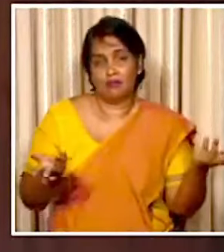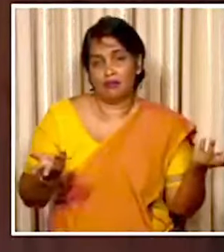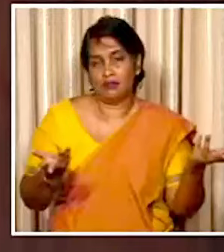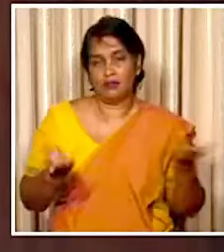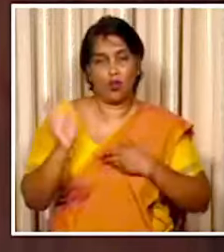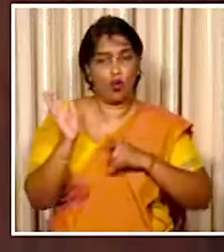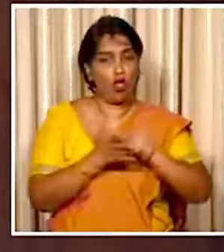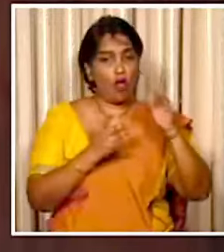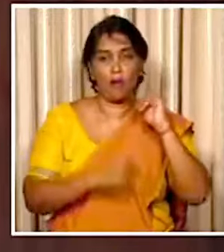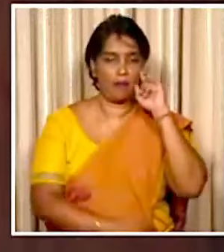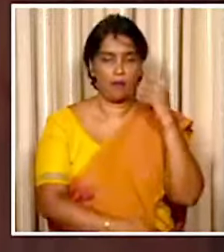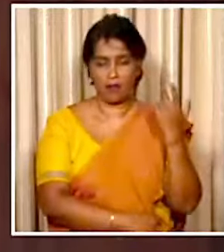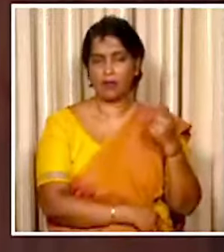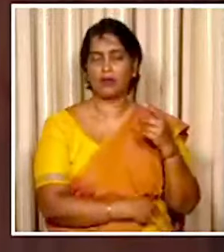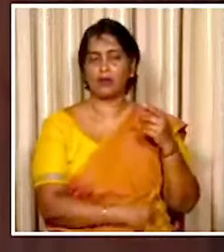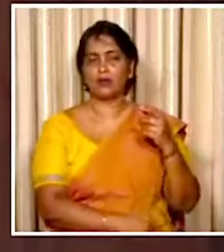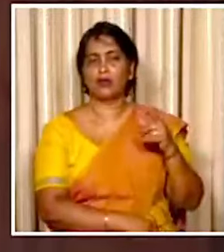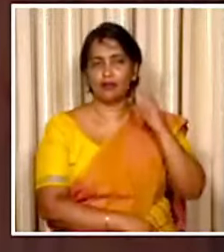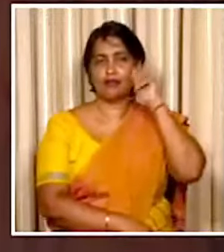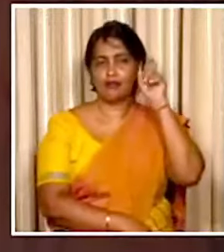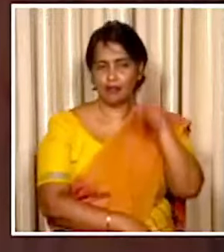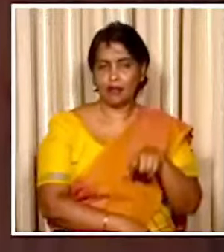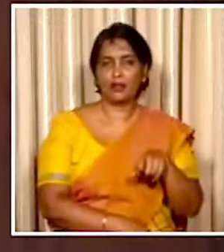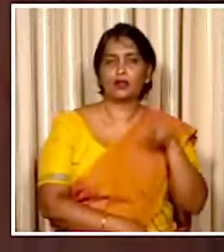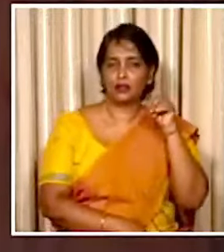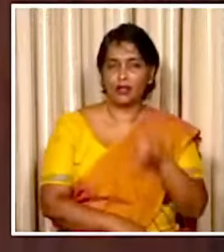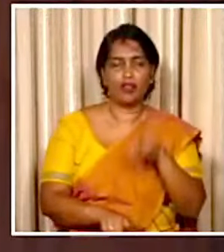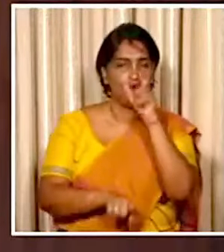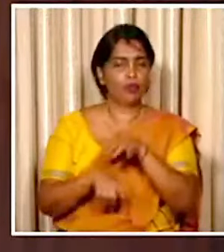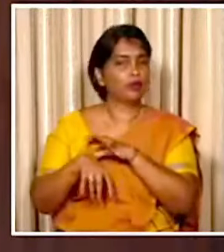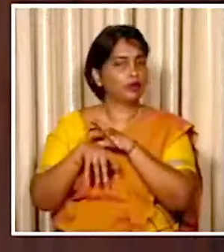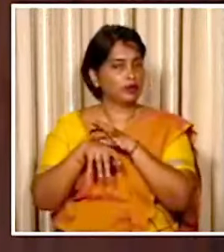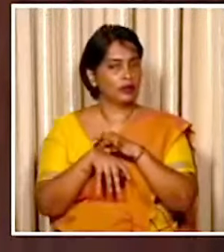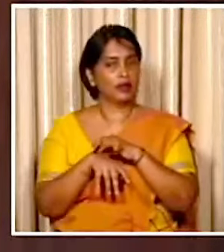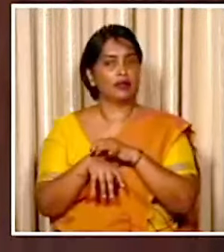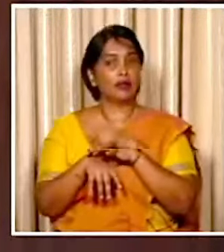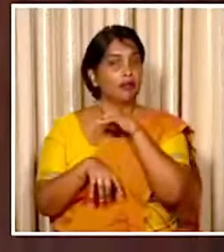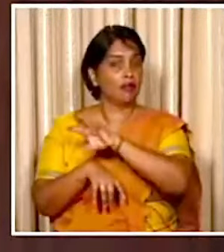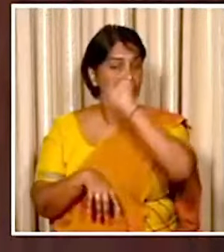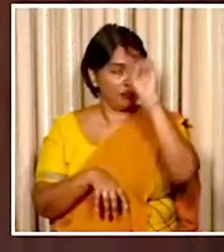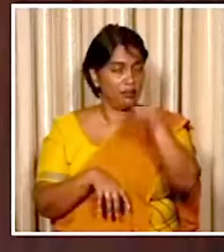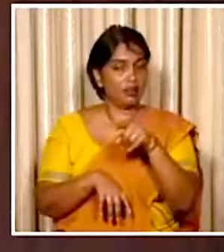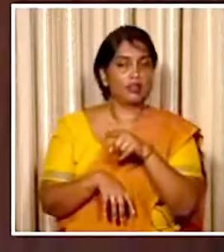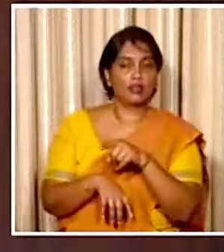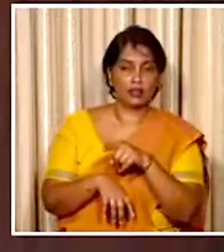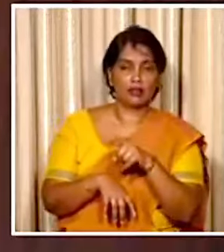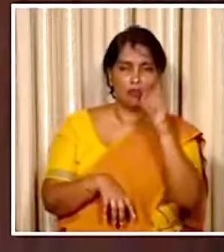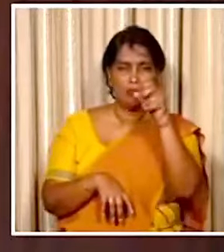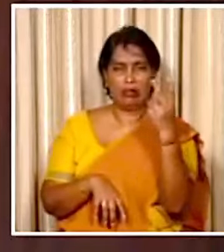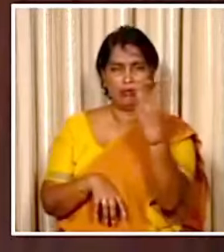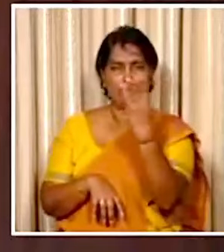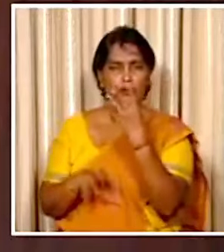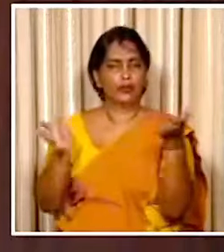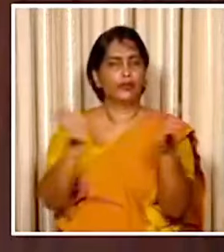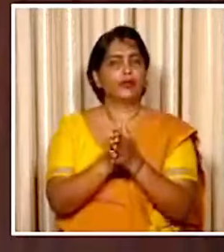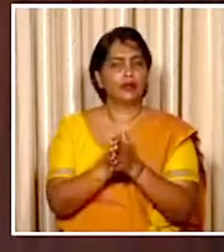විදිහටද යන්නේ කියලා. නමුත් කුසන්ත ගුණසිංහ කියන පුද්ගලයාව මේ වගේ පිරිසක් අරංගිල්ලා ඔව්ව දානවා. ඔහුත් තව දෙන්නෙක් තුන් දෙනෙකුත්